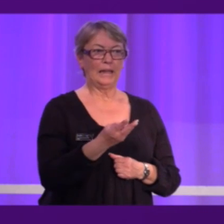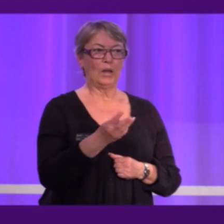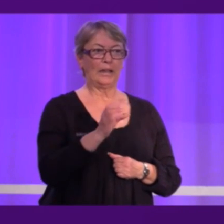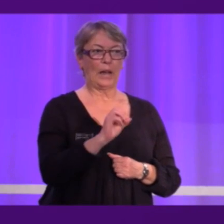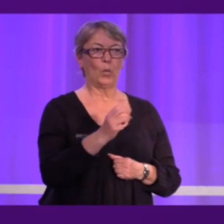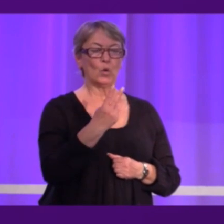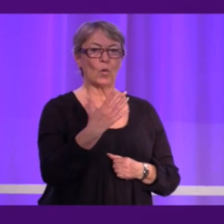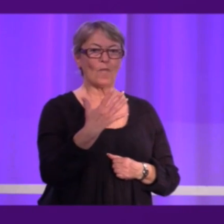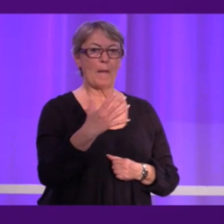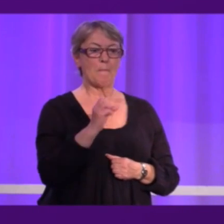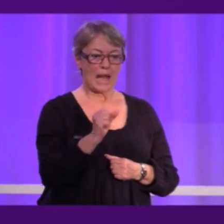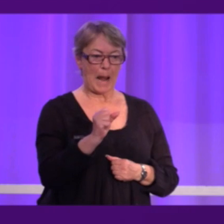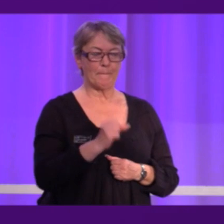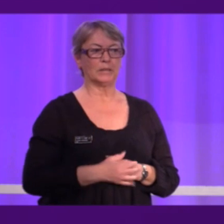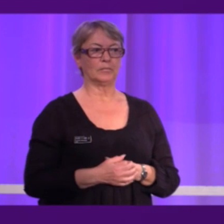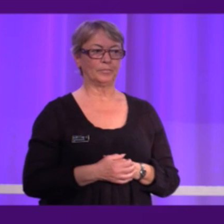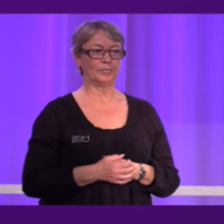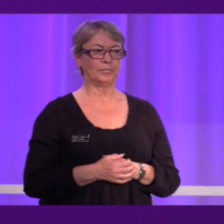325 gram.